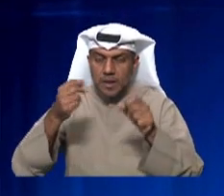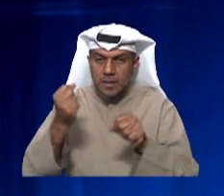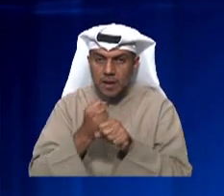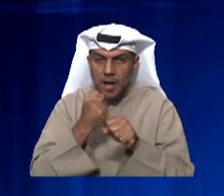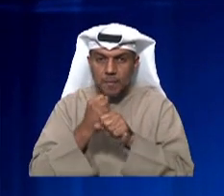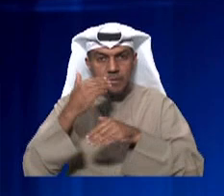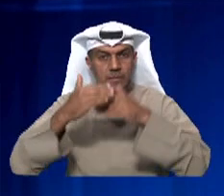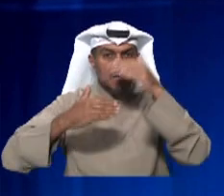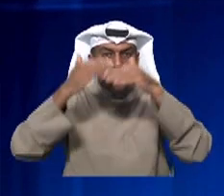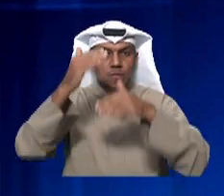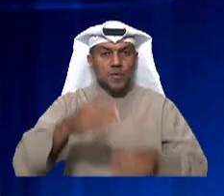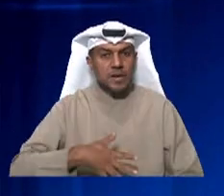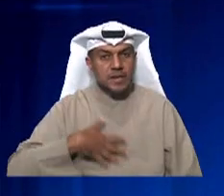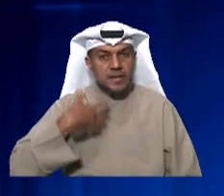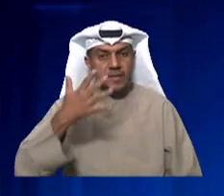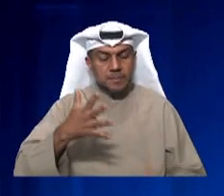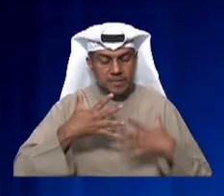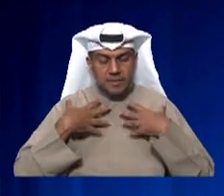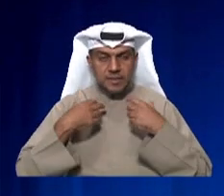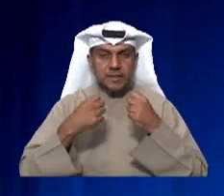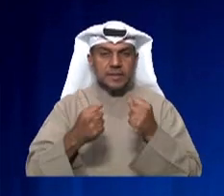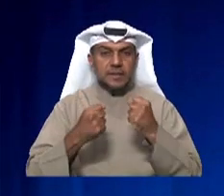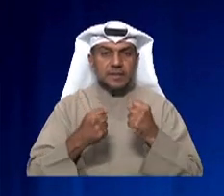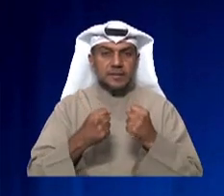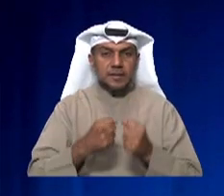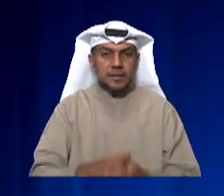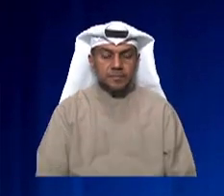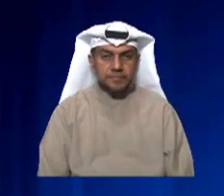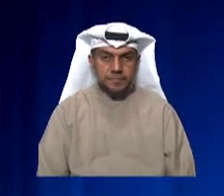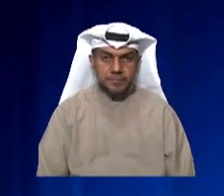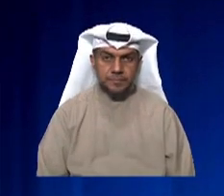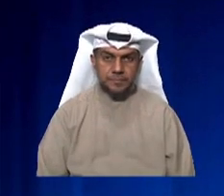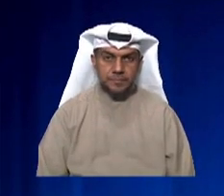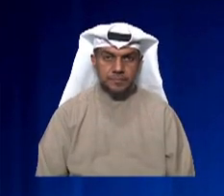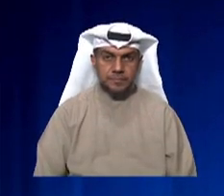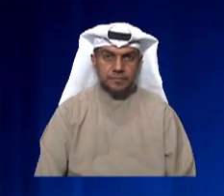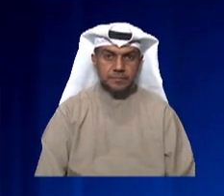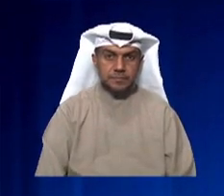وراجيا لسموه رعاه الله موفور الصحة ودوام العافية.